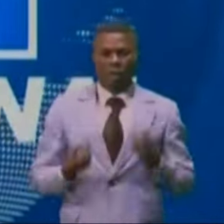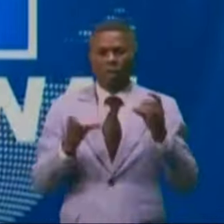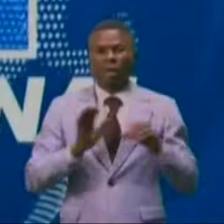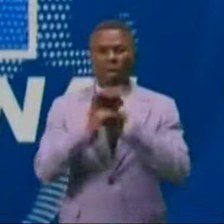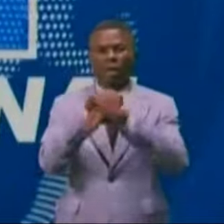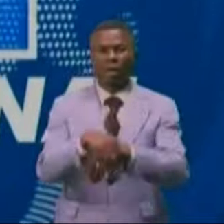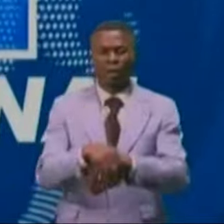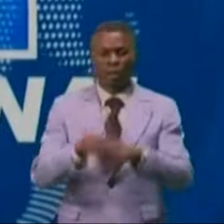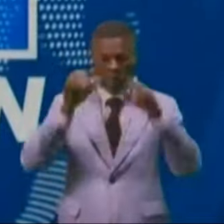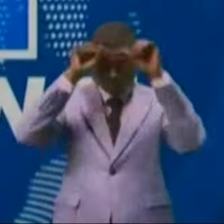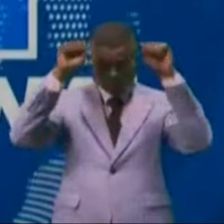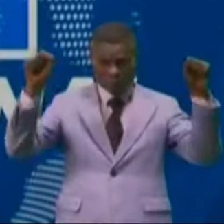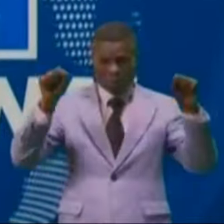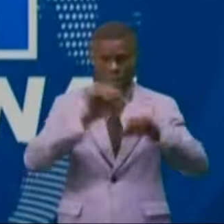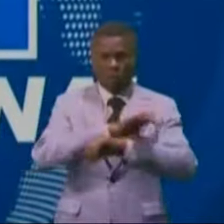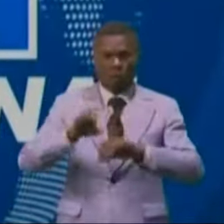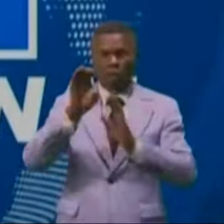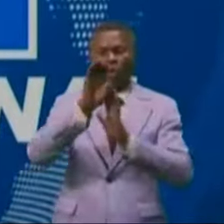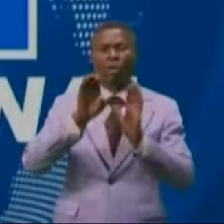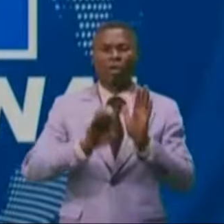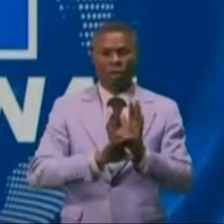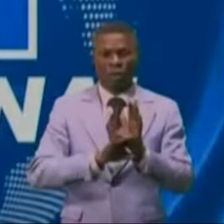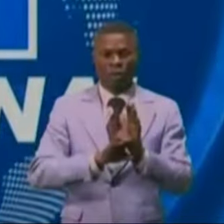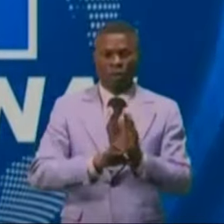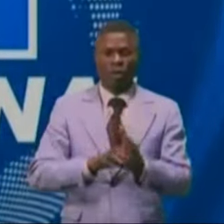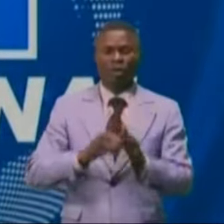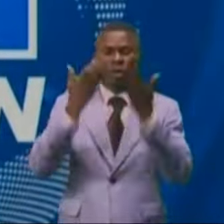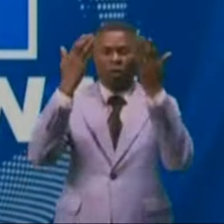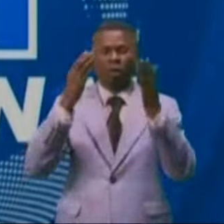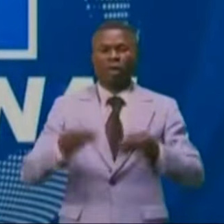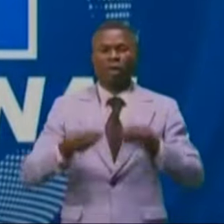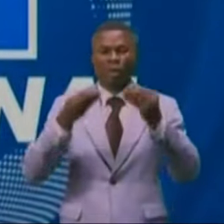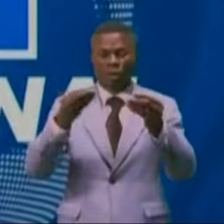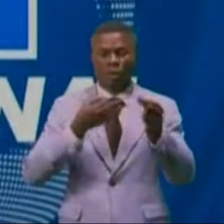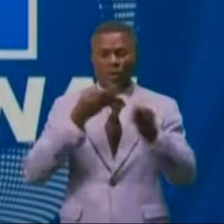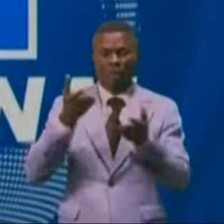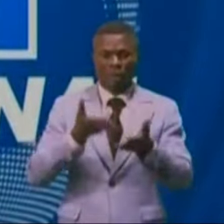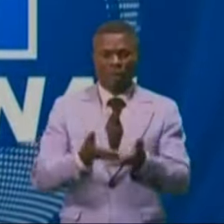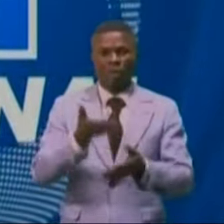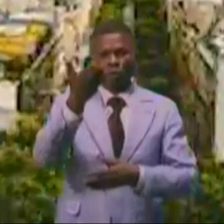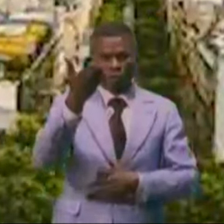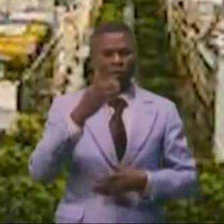travers le président de sa cour constitutionnelle, Dieudonné Kamouleta. Commentaire Edith Tiana.